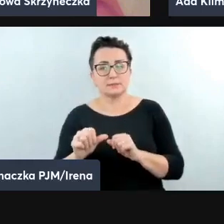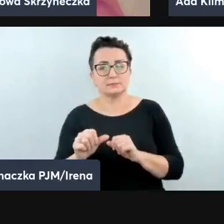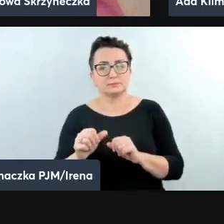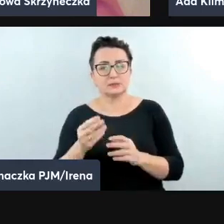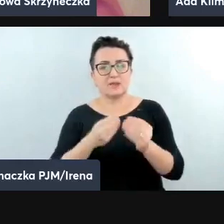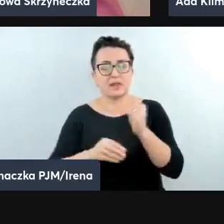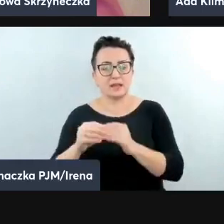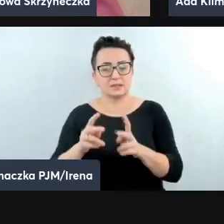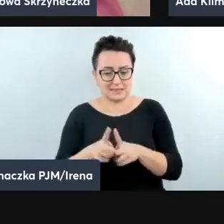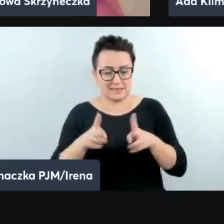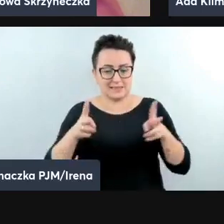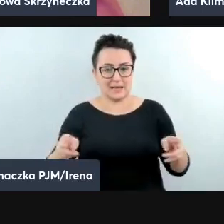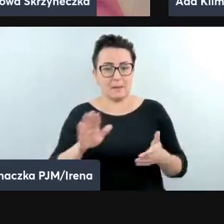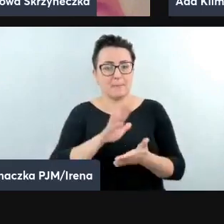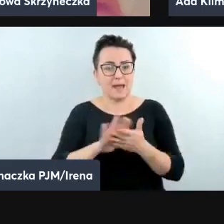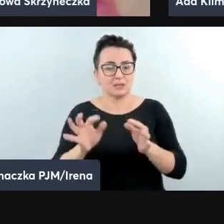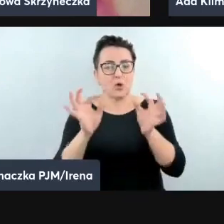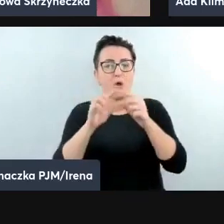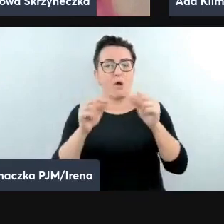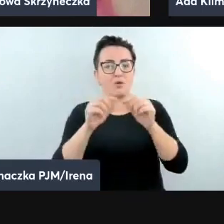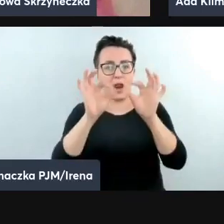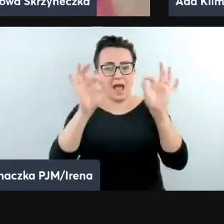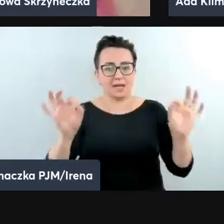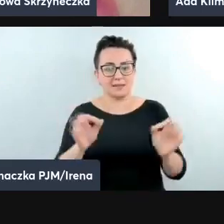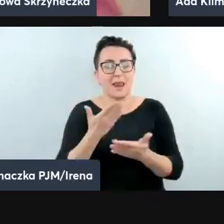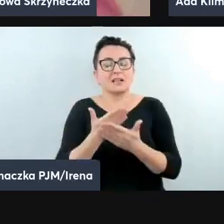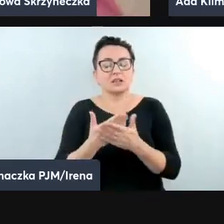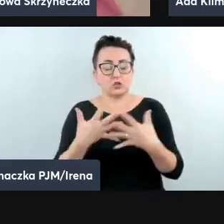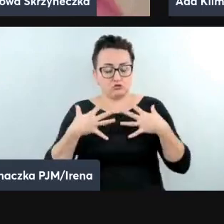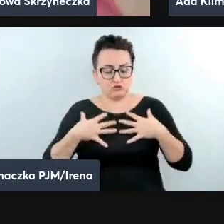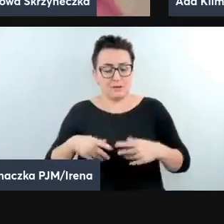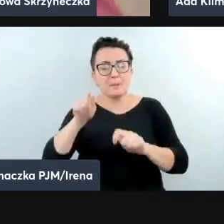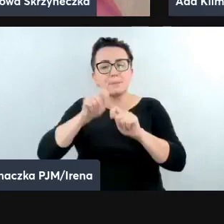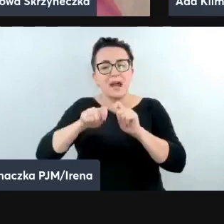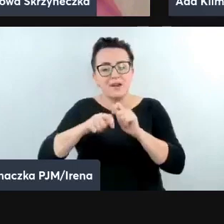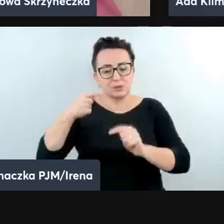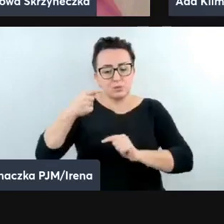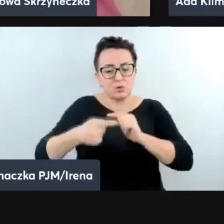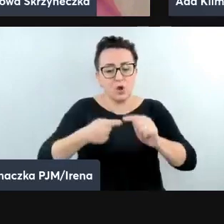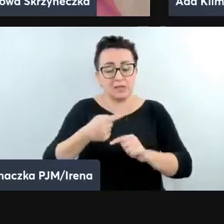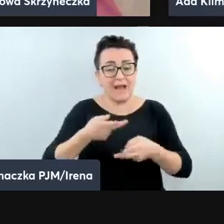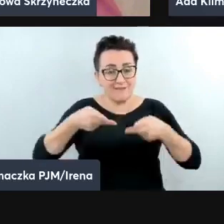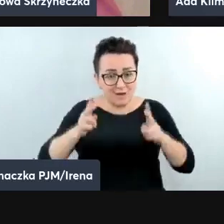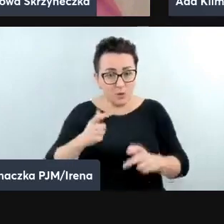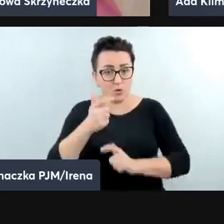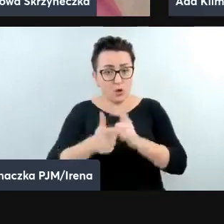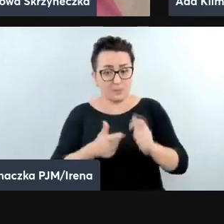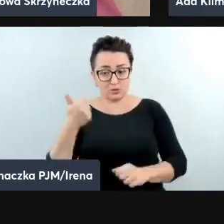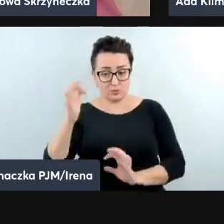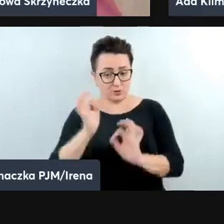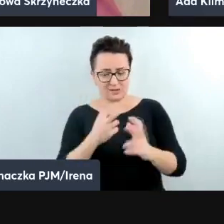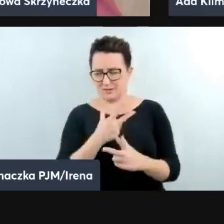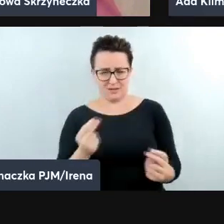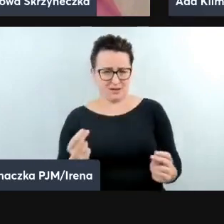ciało sobie testuje już pewne procesy, ale niekoniecznie je robi, że tak powiem, na 100% właśnie, bo ta owulacja się nie zawsze dzieje przy tych